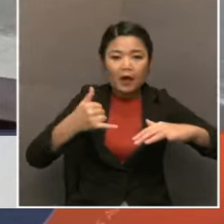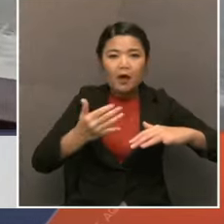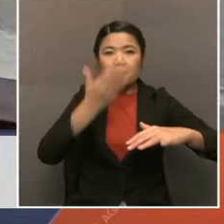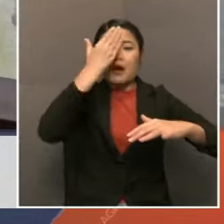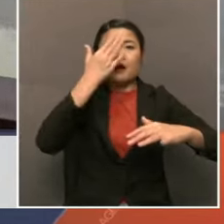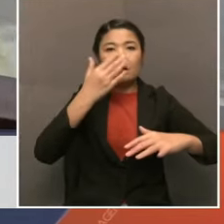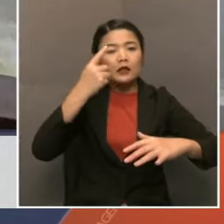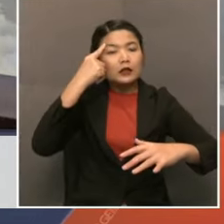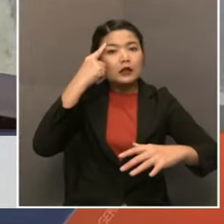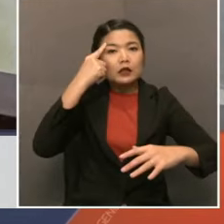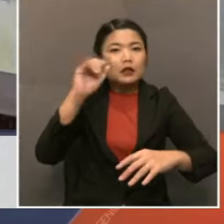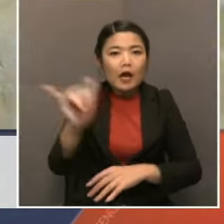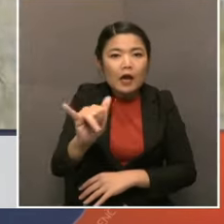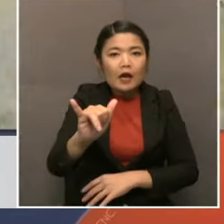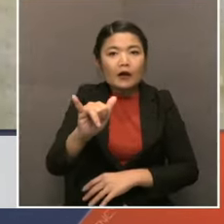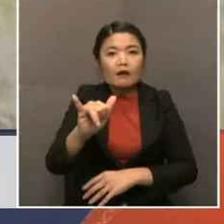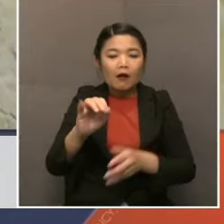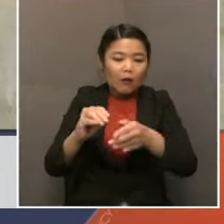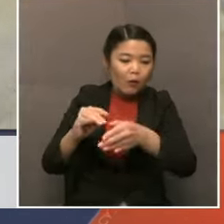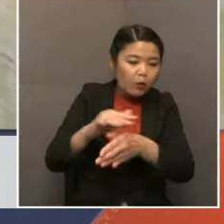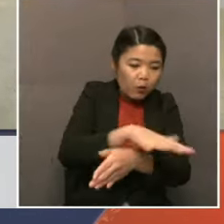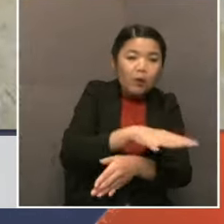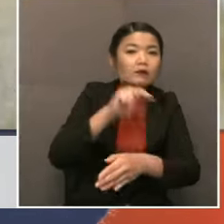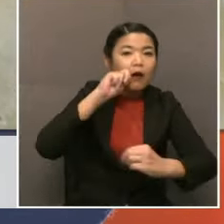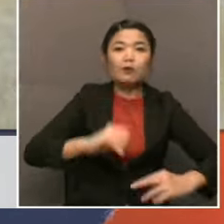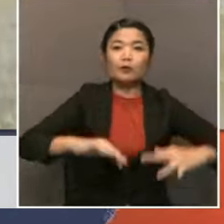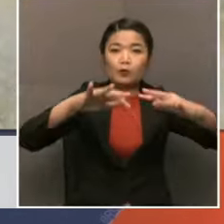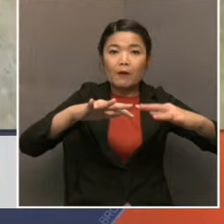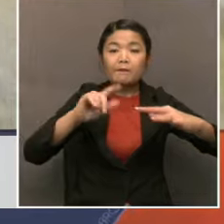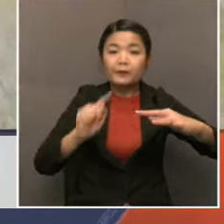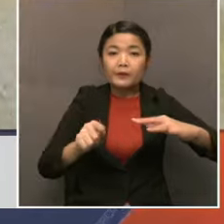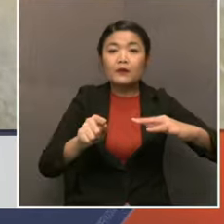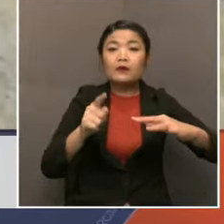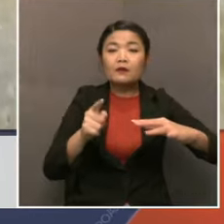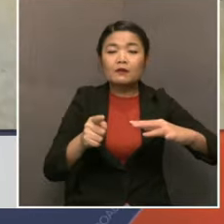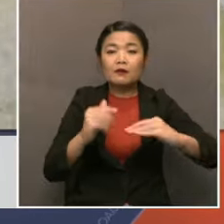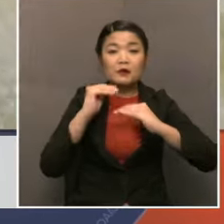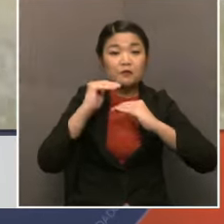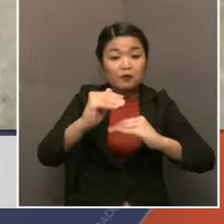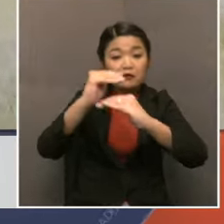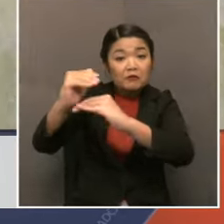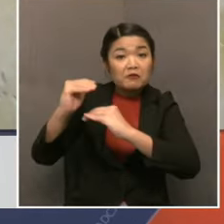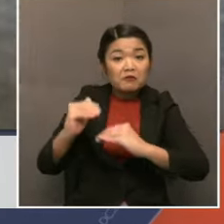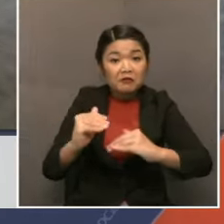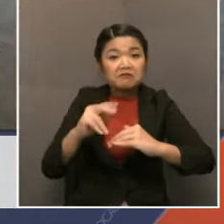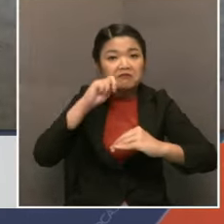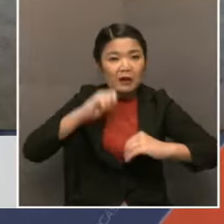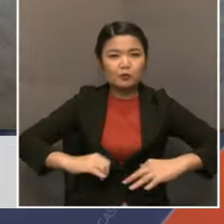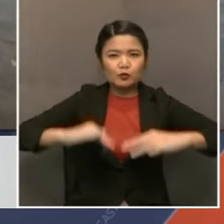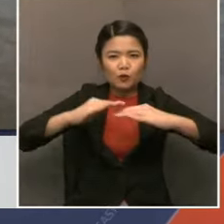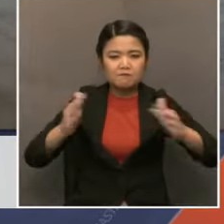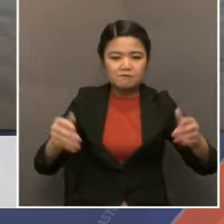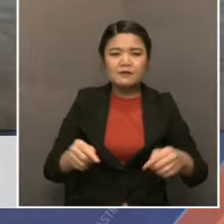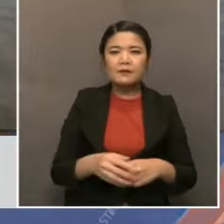ข between the้ที่นำ ท ให้ไดมากทสุด